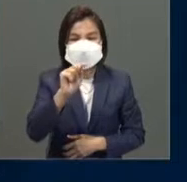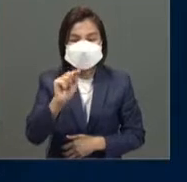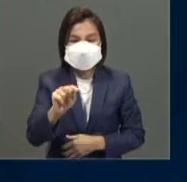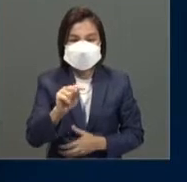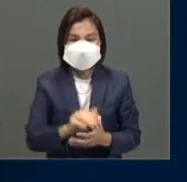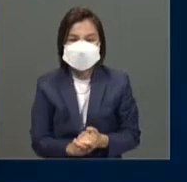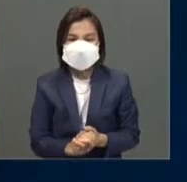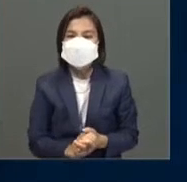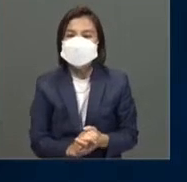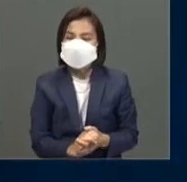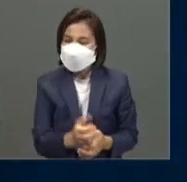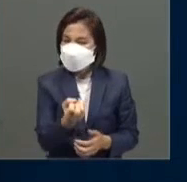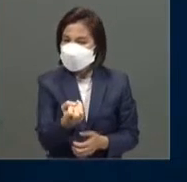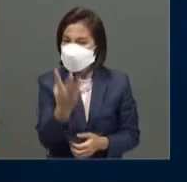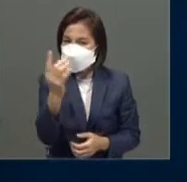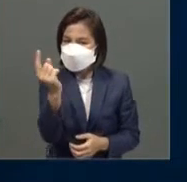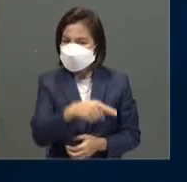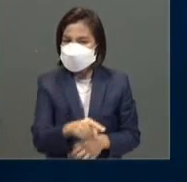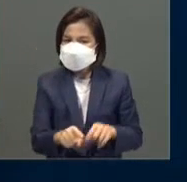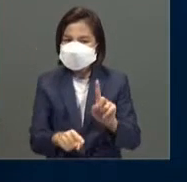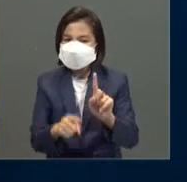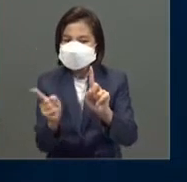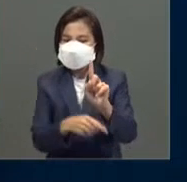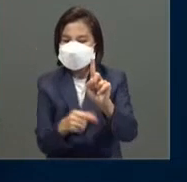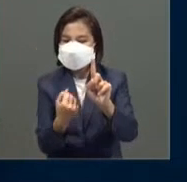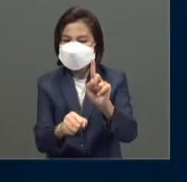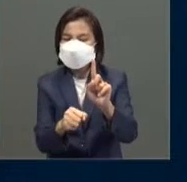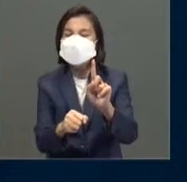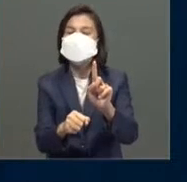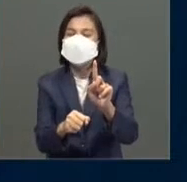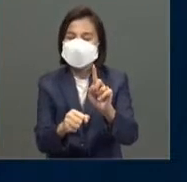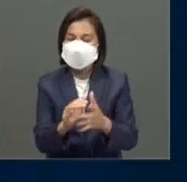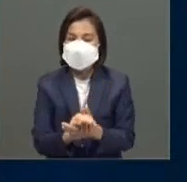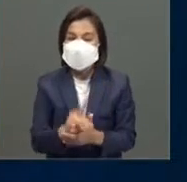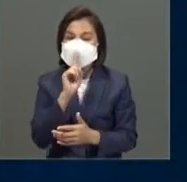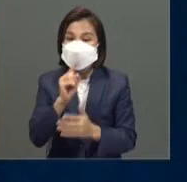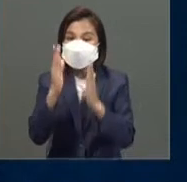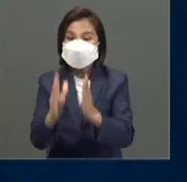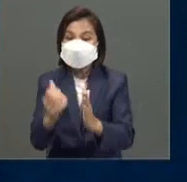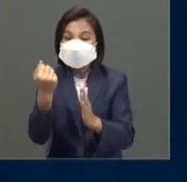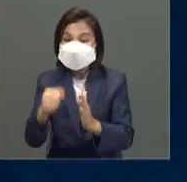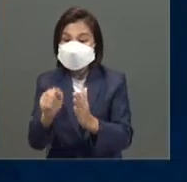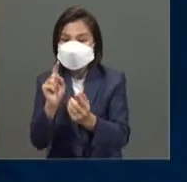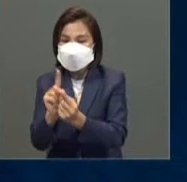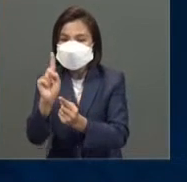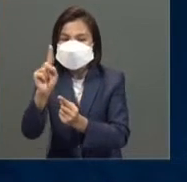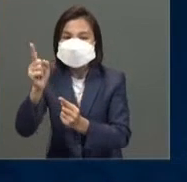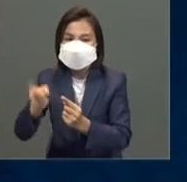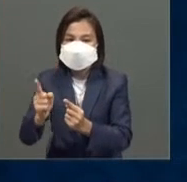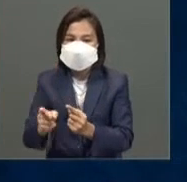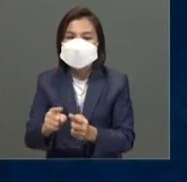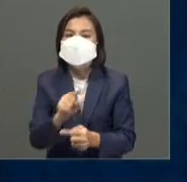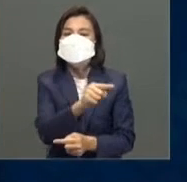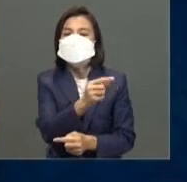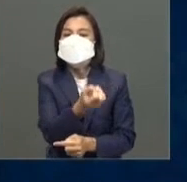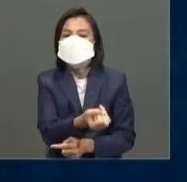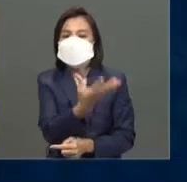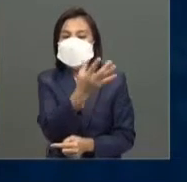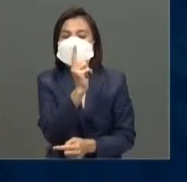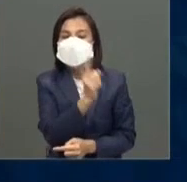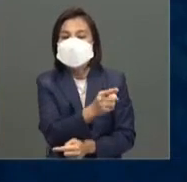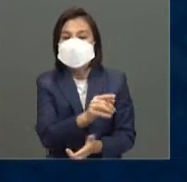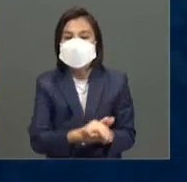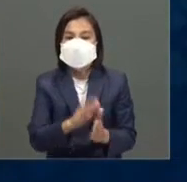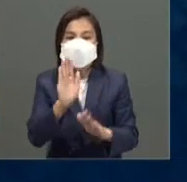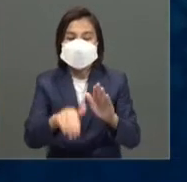15.78% มากกว่า1ใน10อีกนะครับอันนี้อย่างที่ว่าเมื่อกี้บอกว่าเจอตอนแรกประมาณ1ใน10อันนี้ตัวเลขตัวนี้มากกว่า1ใน10ก็ประมาณสัก